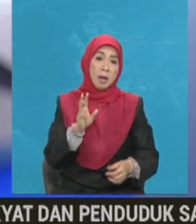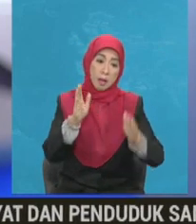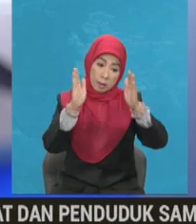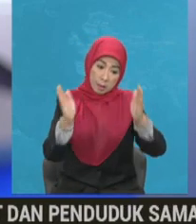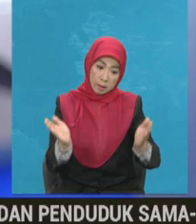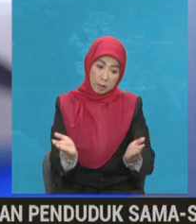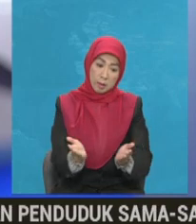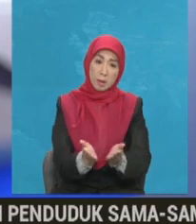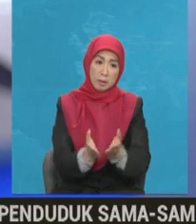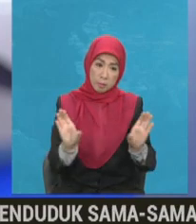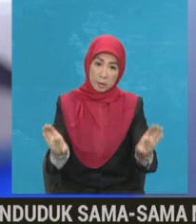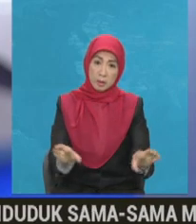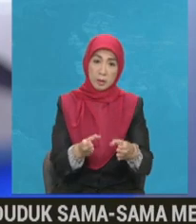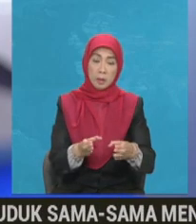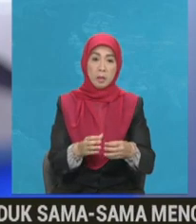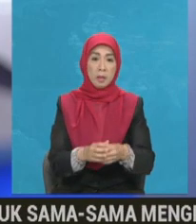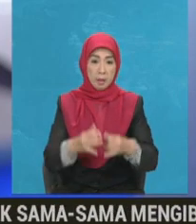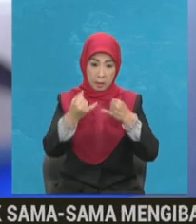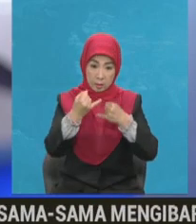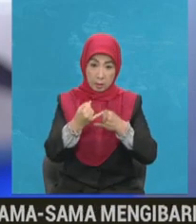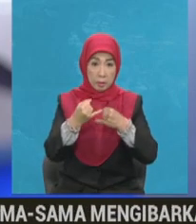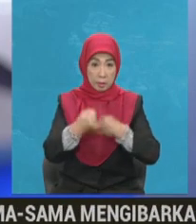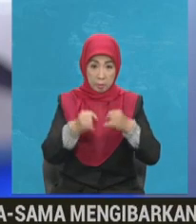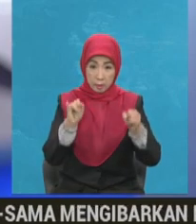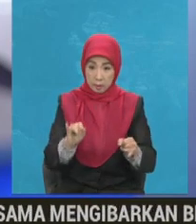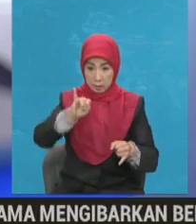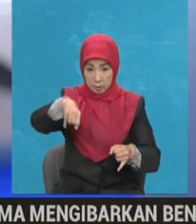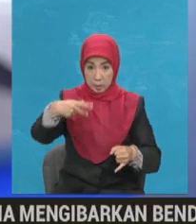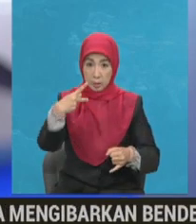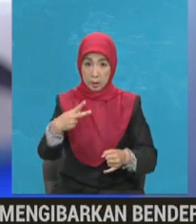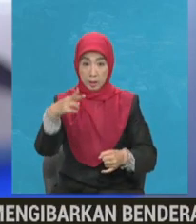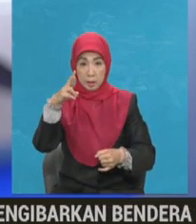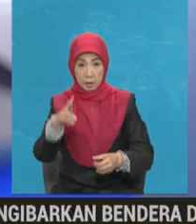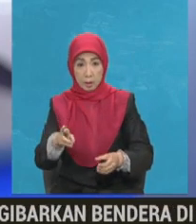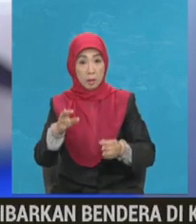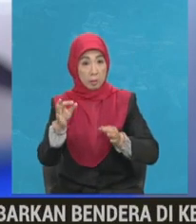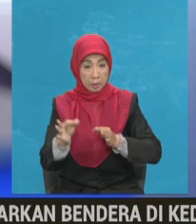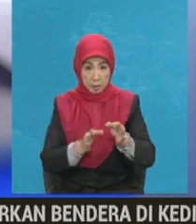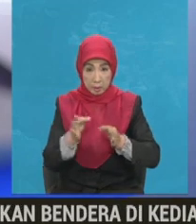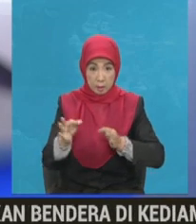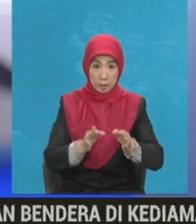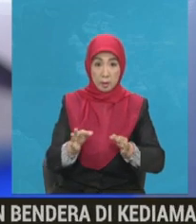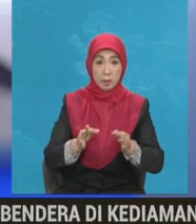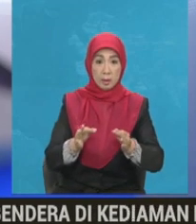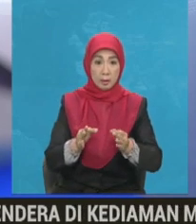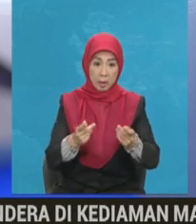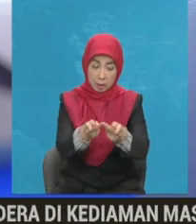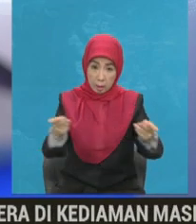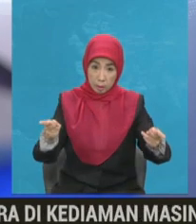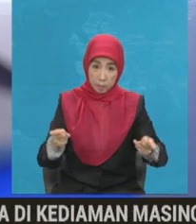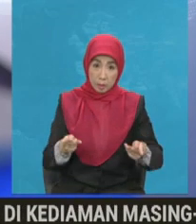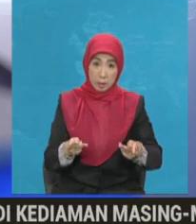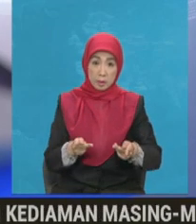tutup masih dalam pelaksanaan sebangun itu cepetan kecoa ya Kementerian Pembangunan dalam sejarah barnya menyatukan beberapa kawasan